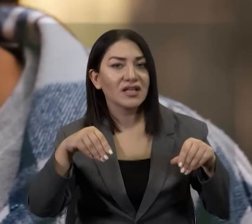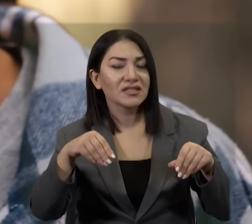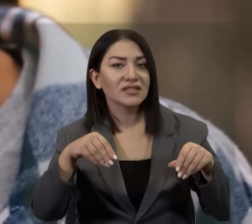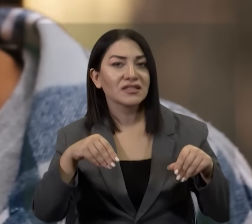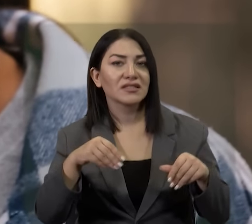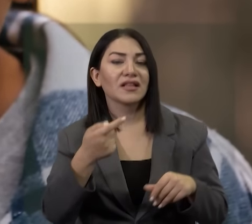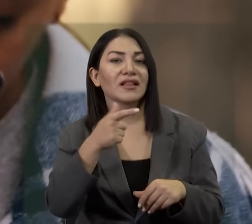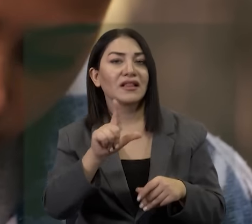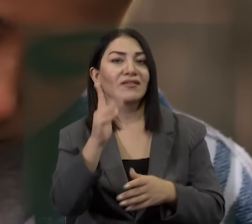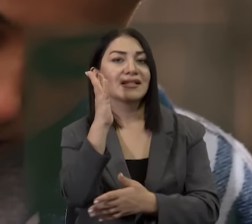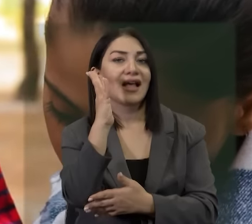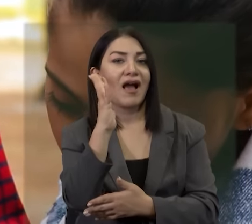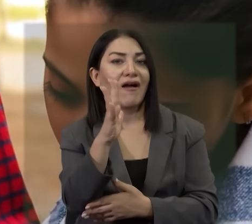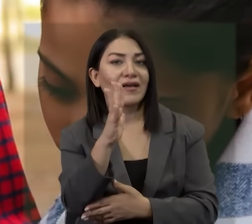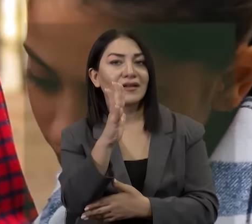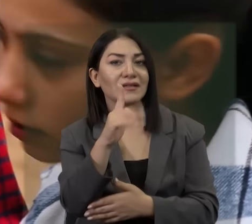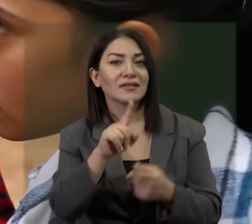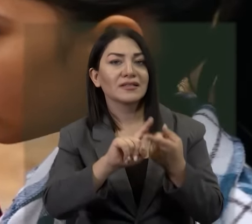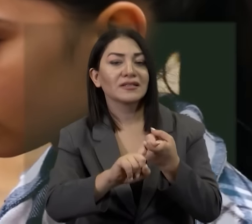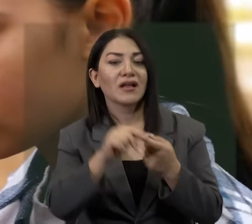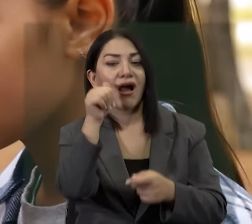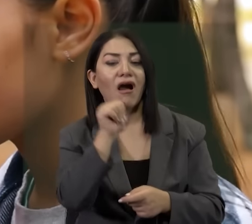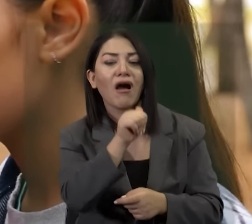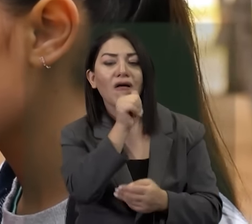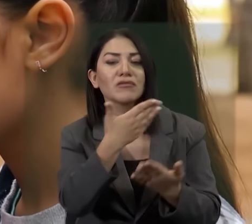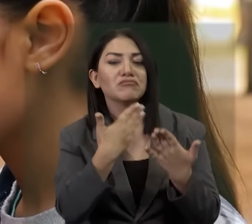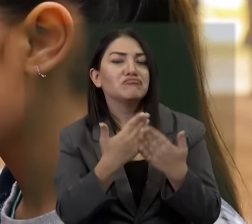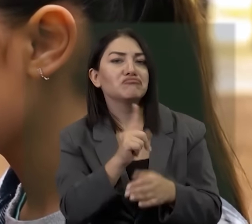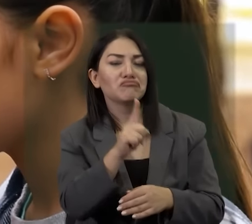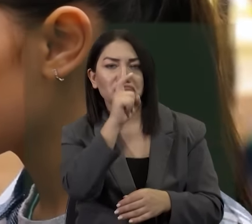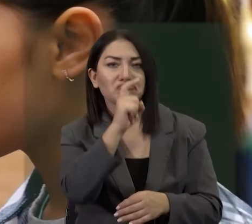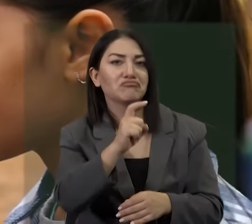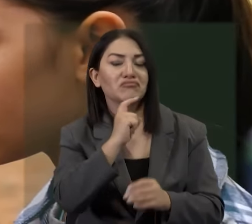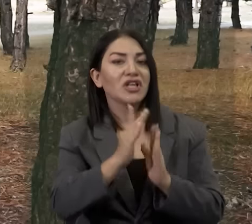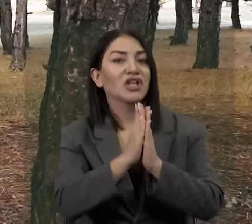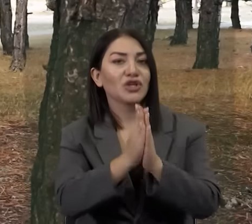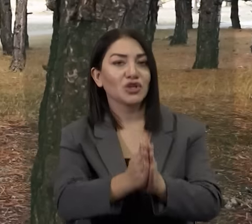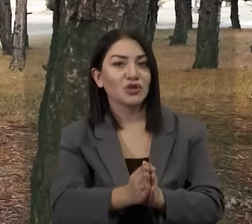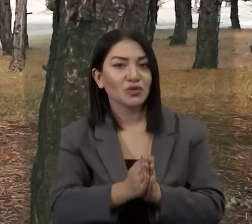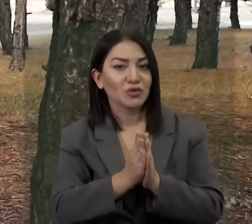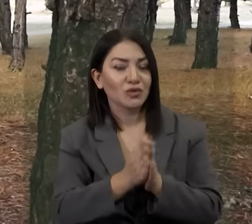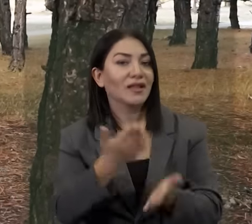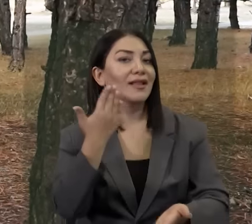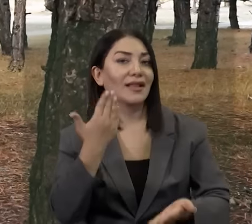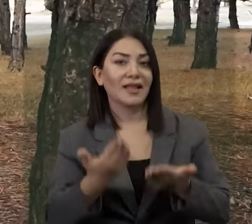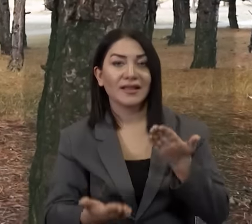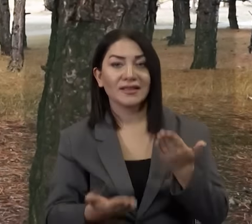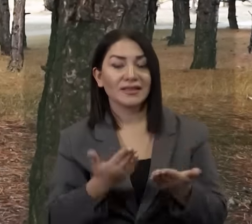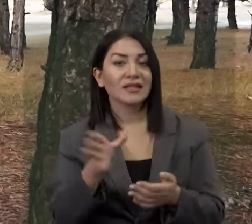սպիտակ ավազի և ծառի գաղտնիքը։ Խնդրում